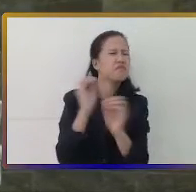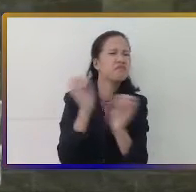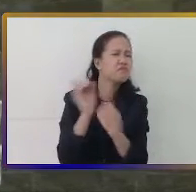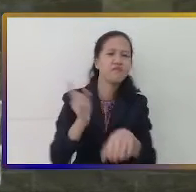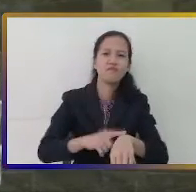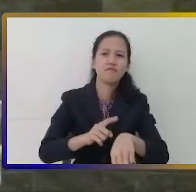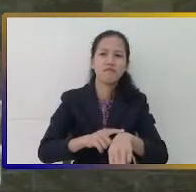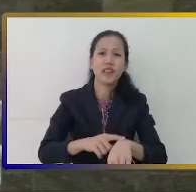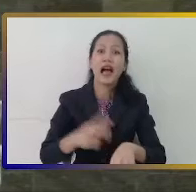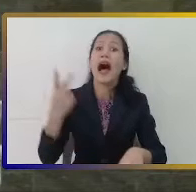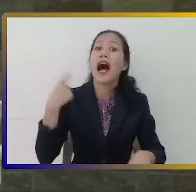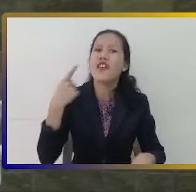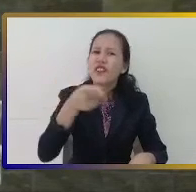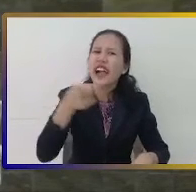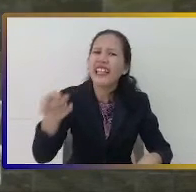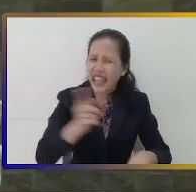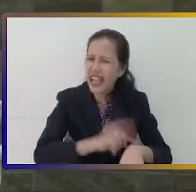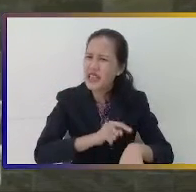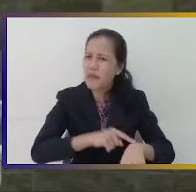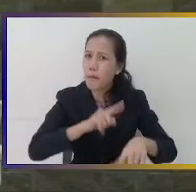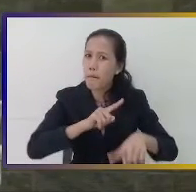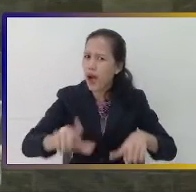You have a time, tamad ka lang.